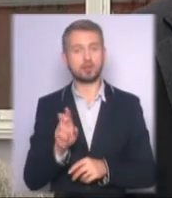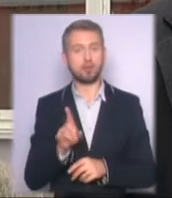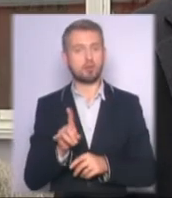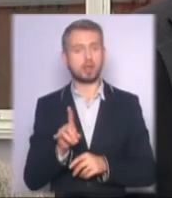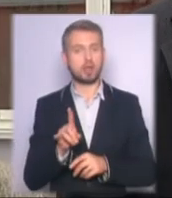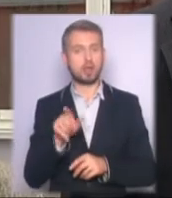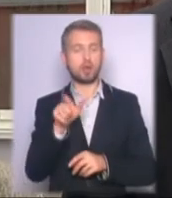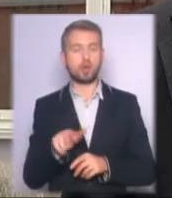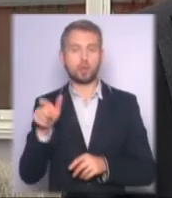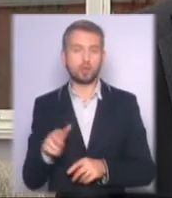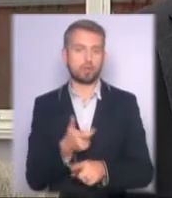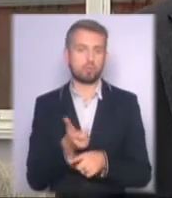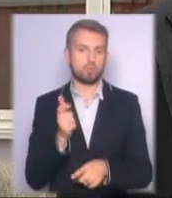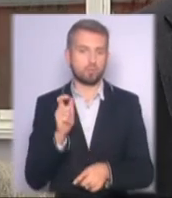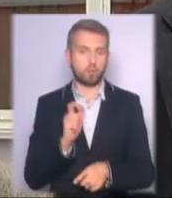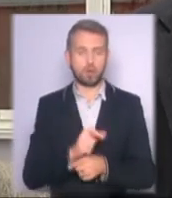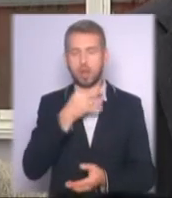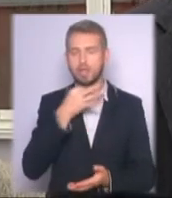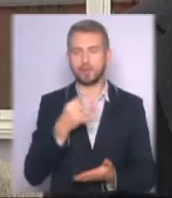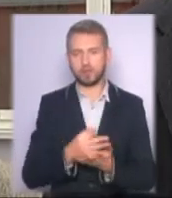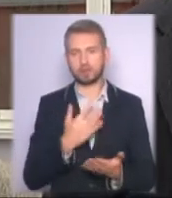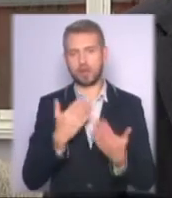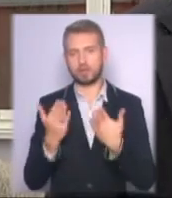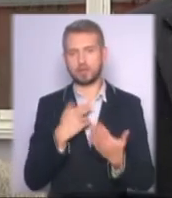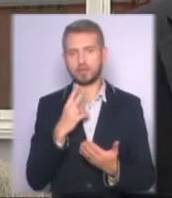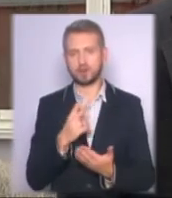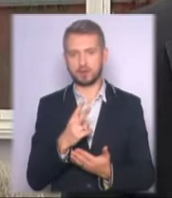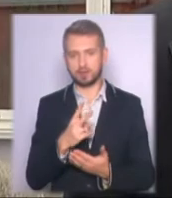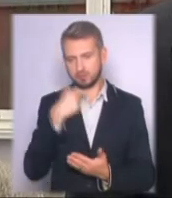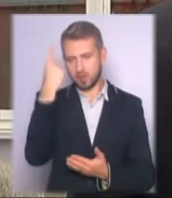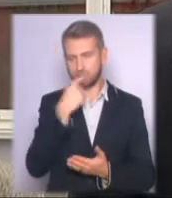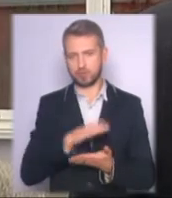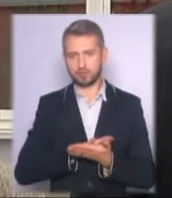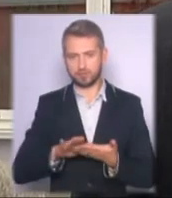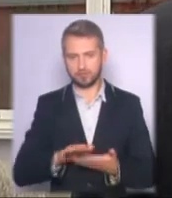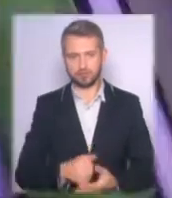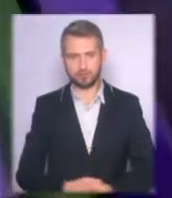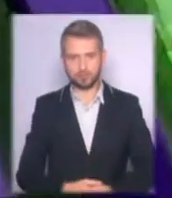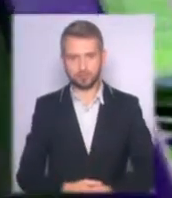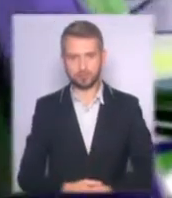люди более ответственно относились к средствам личной гигиены.